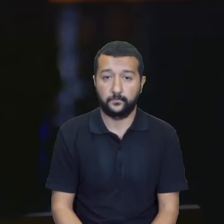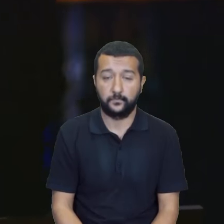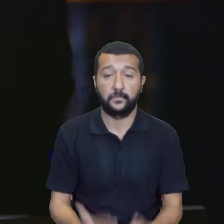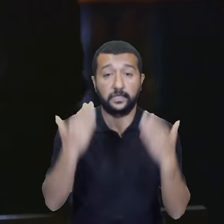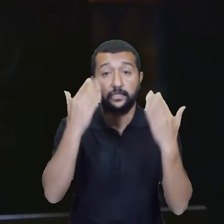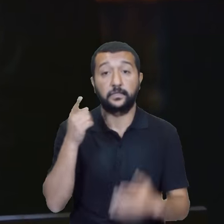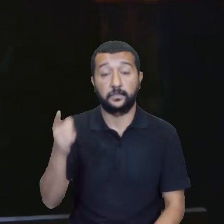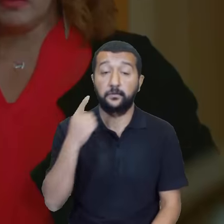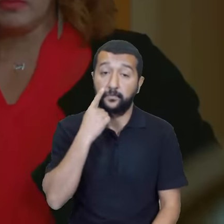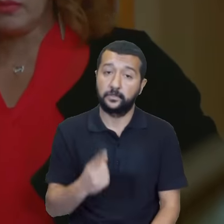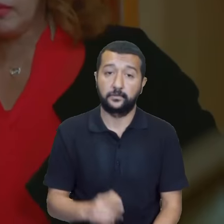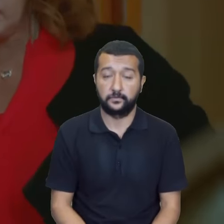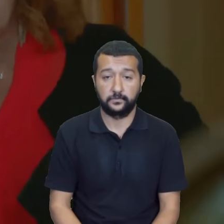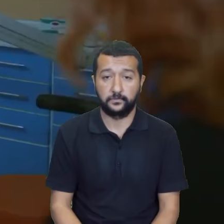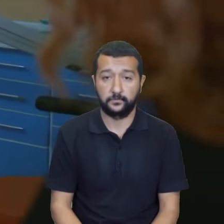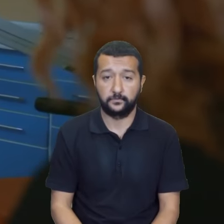İnşallah sığarız.